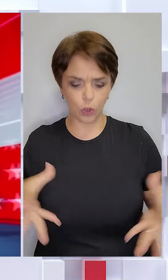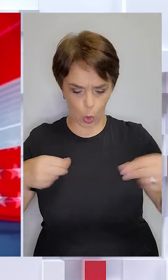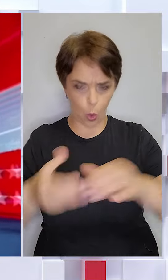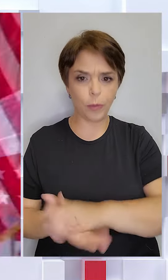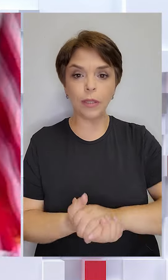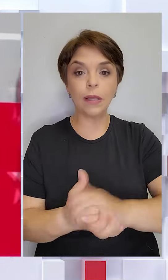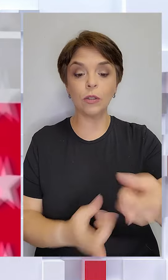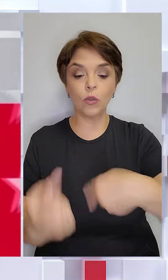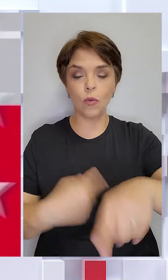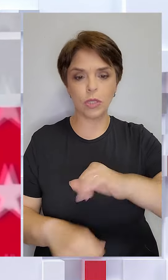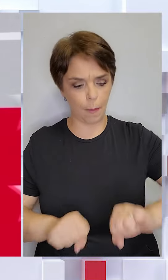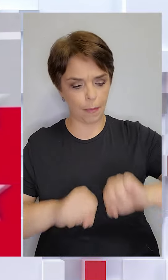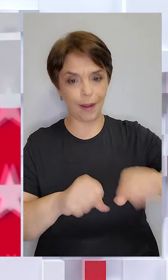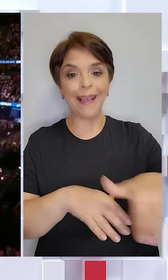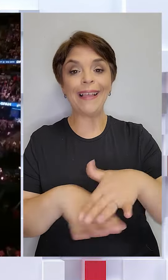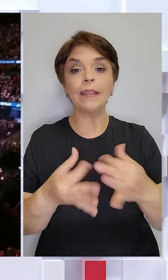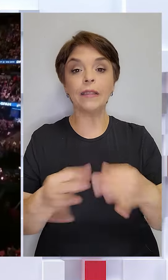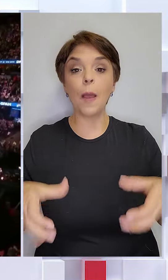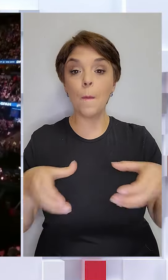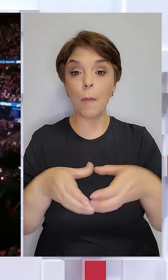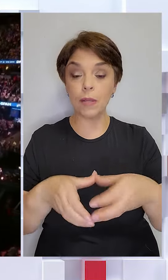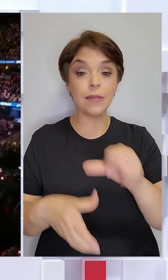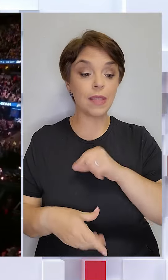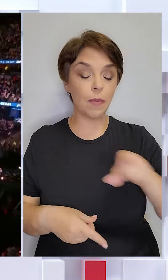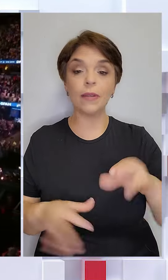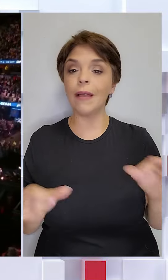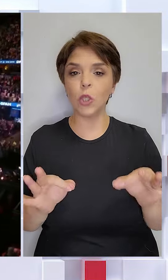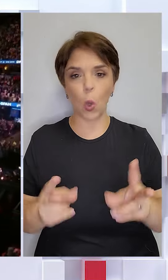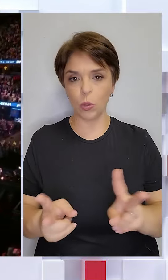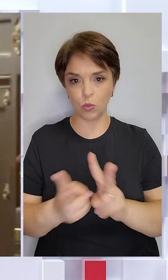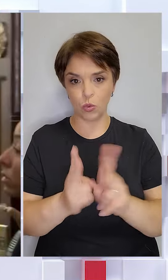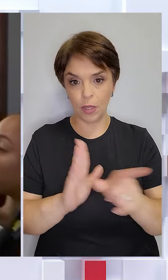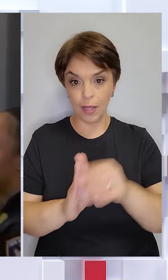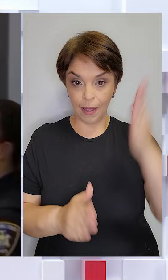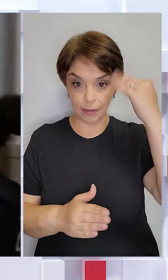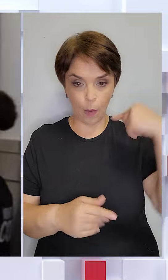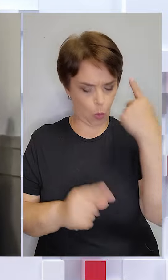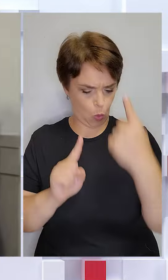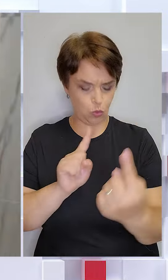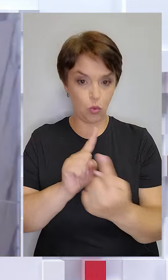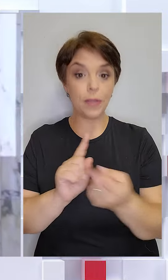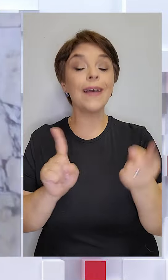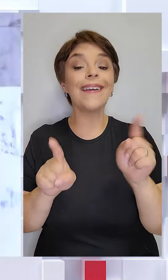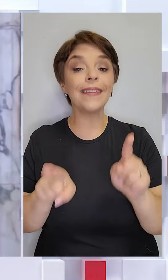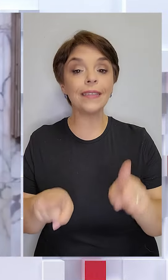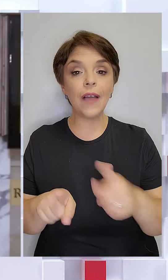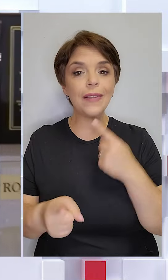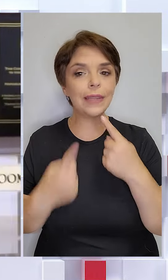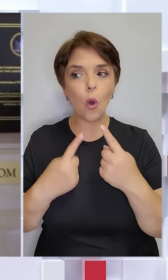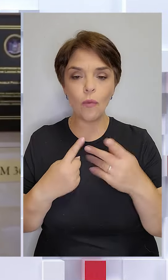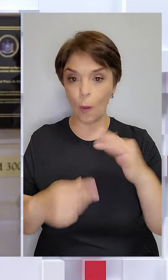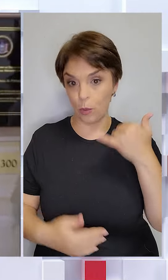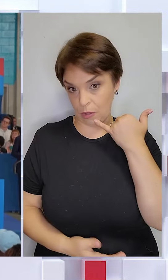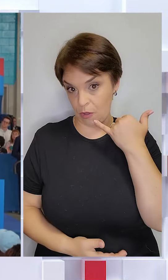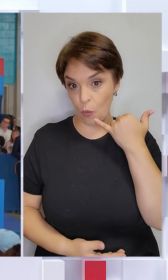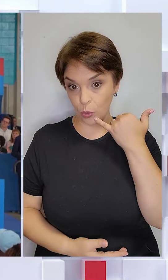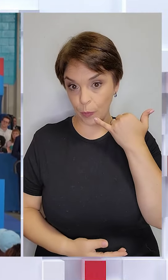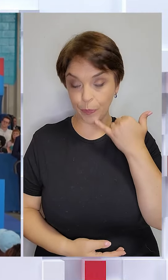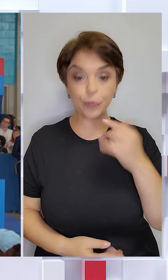об'єднати довкола себе прихильників Демпартії. Сама вона ніколи не зустрічалася з Трампом особисто і навіть не говорила по